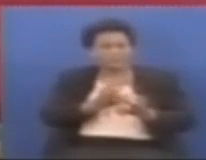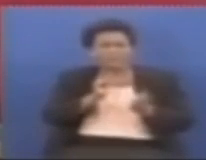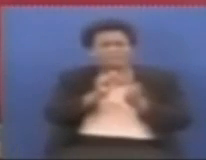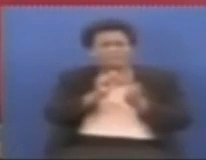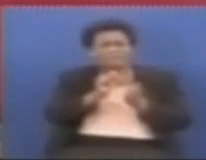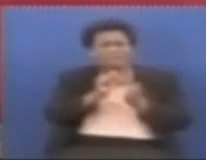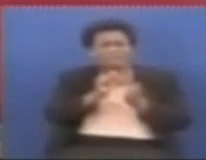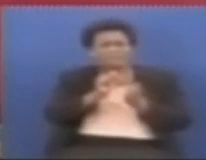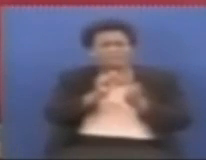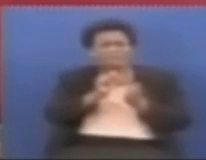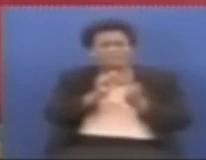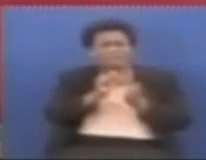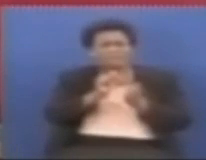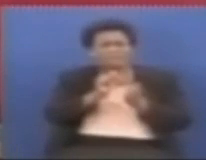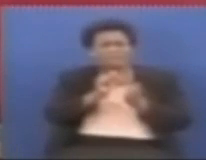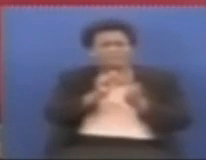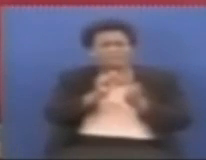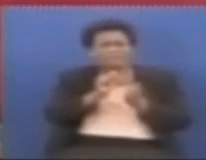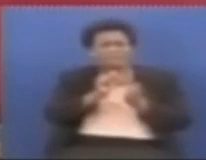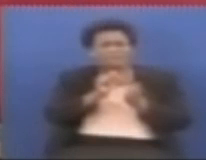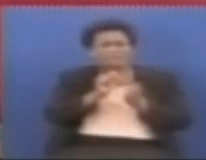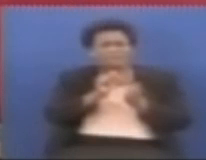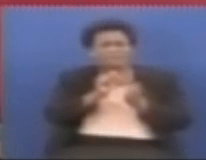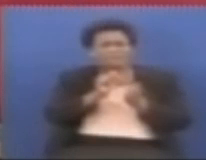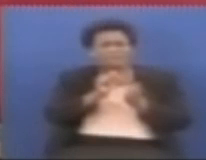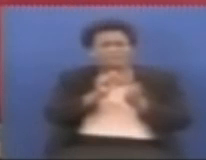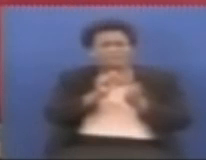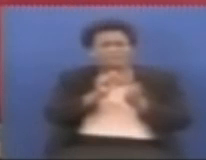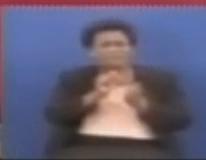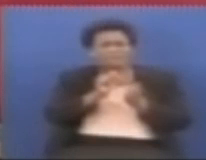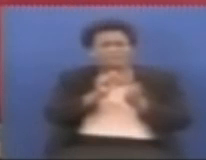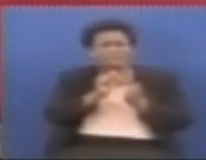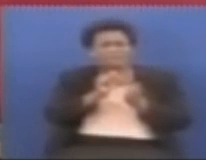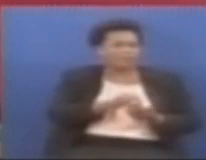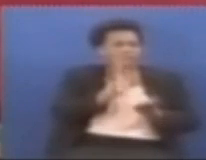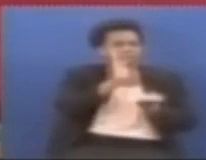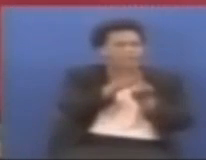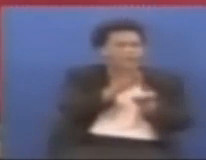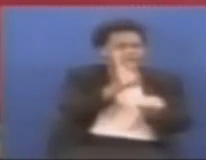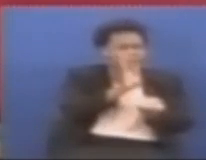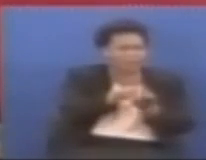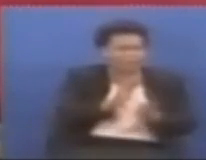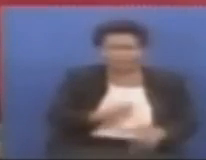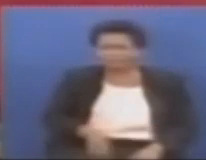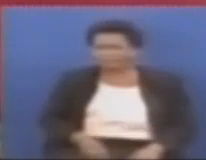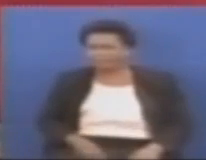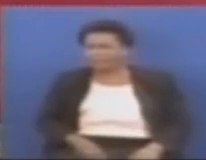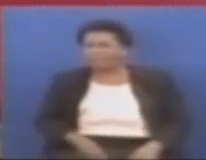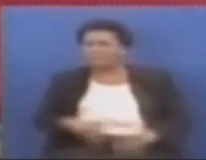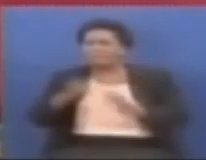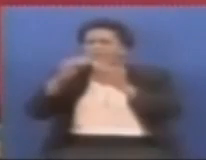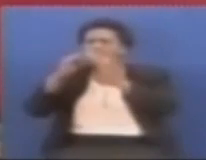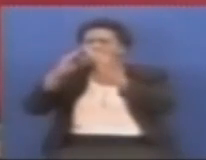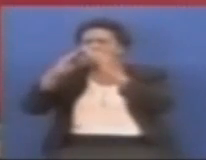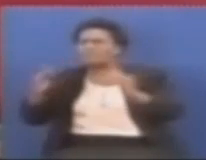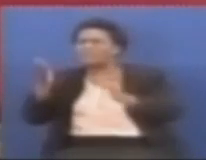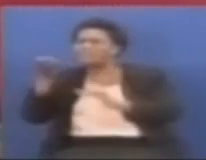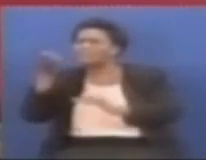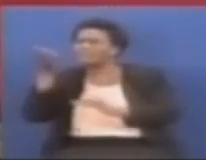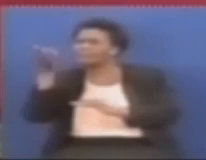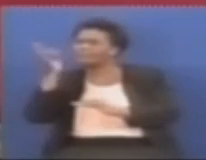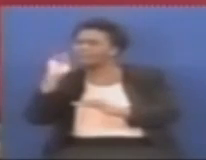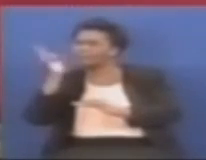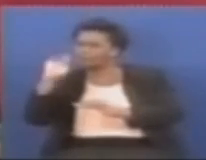hicho, ikiwemo papa potwe, magofu ya kale, utamaduni wa fukwe nzuri. Aidha, watalii